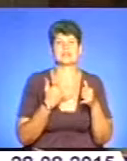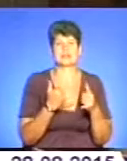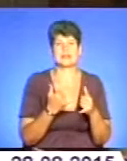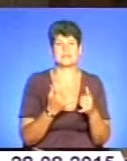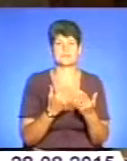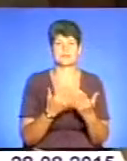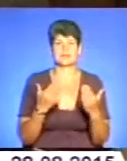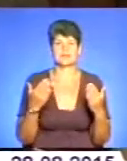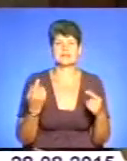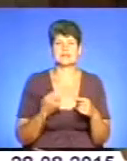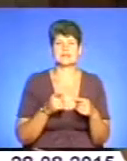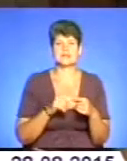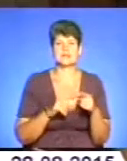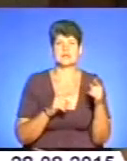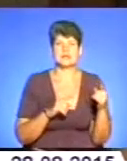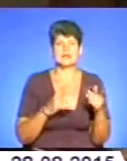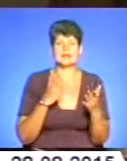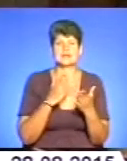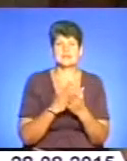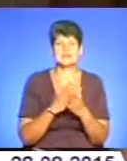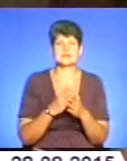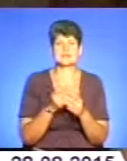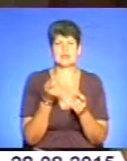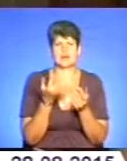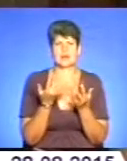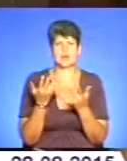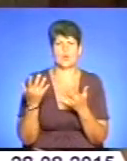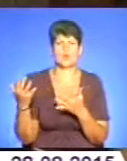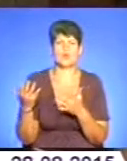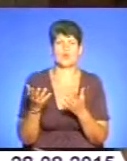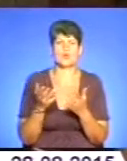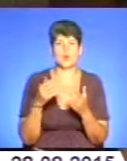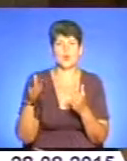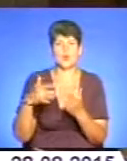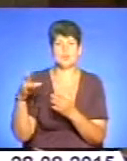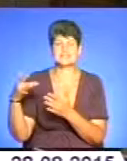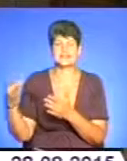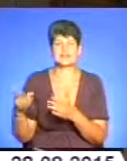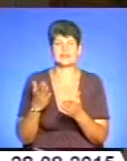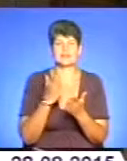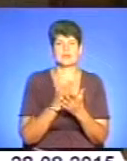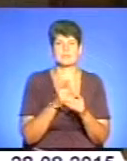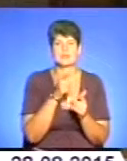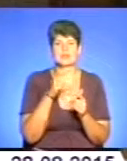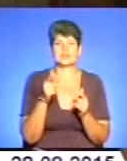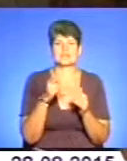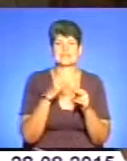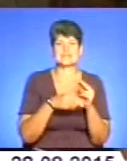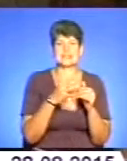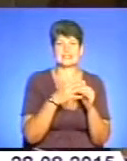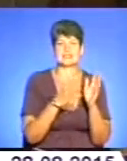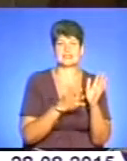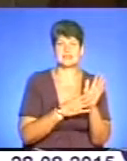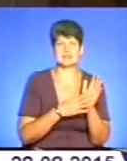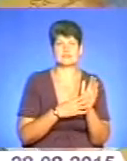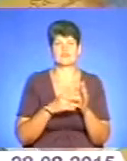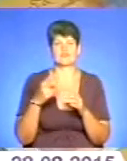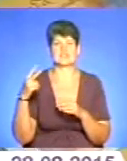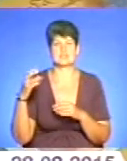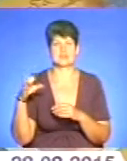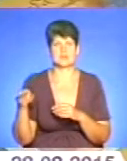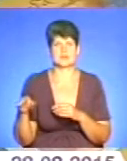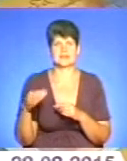Тернопільське повітове староство, Тернопільське воєводське управління, Тернопільський міський магістрат та багатьох інших. Саме документи з цих фондів